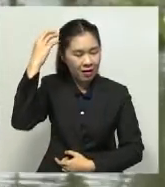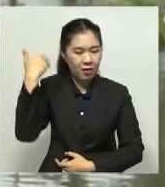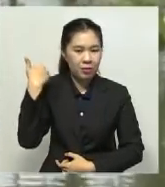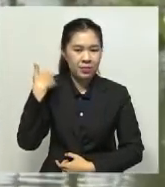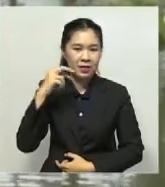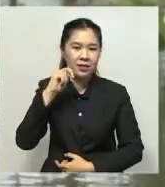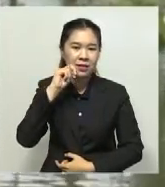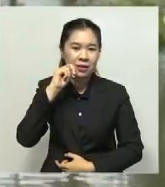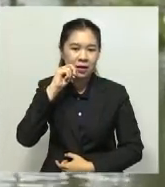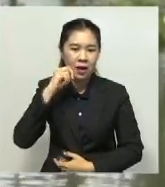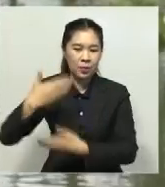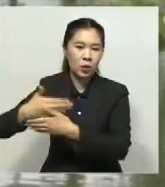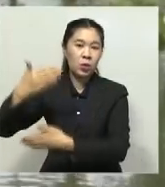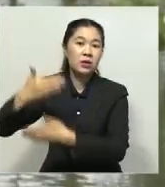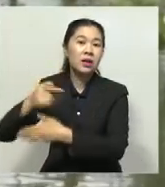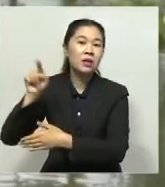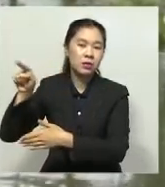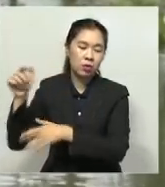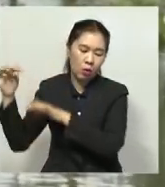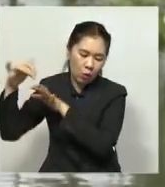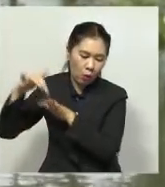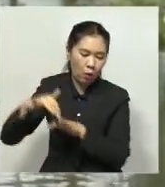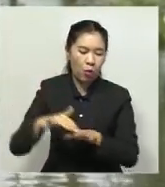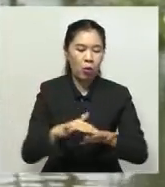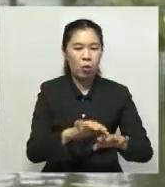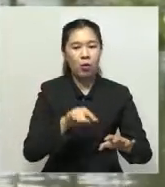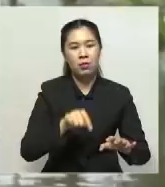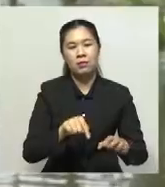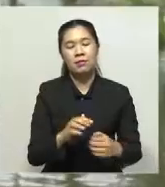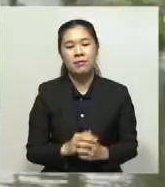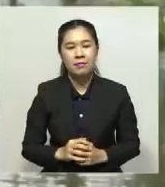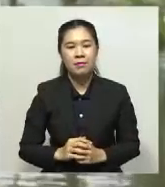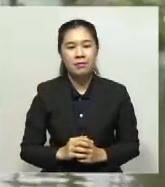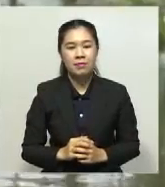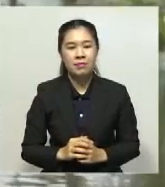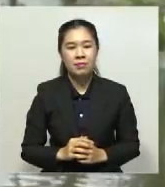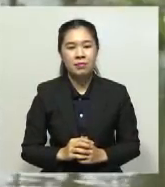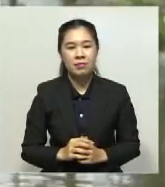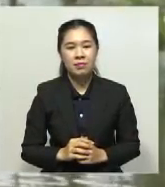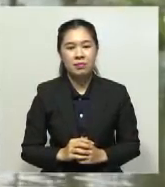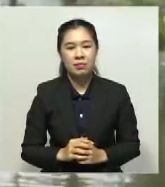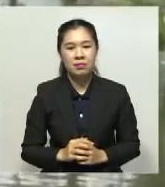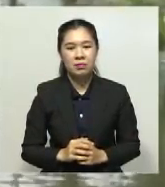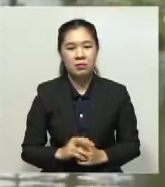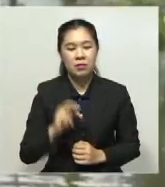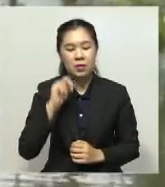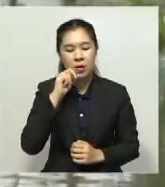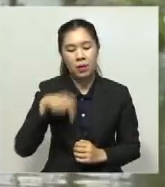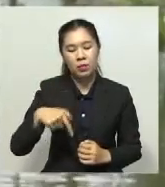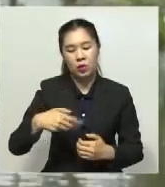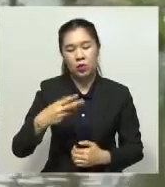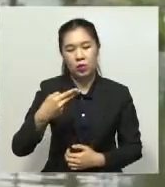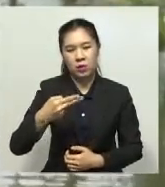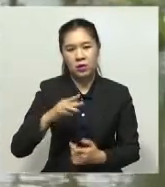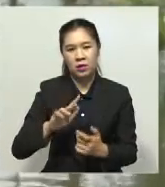ำจากเขื่อนน้ำงึมเข้ามาทำให้น้ำที่ห้วยบางบาดไม่สามารถระบายได้นะ